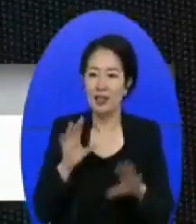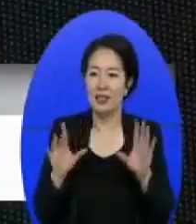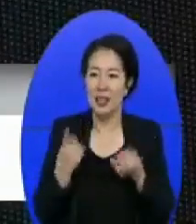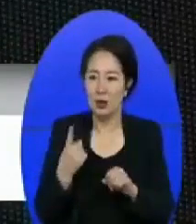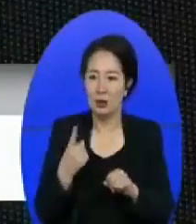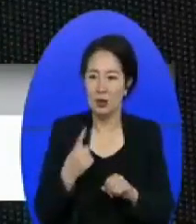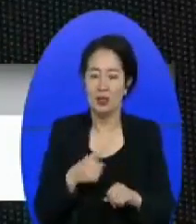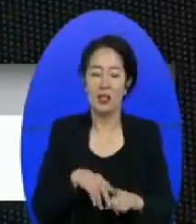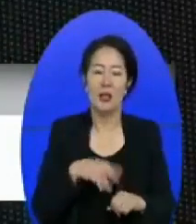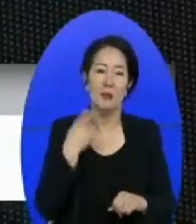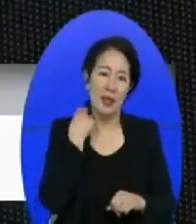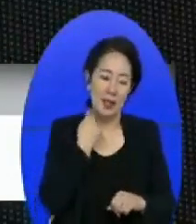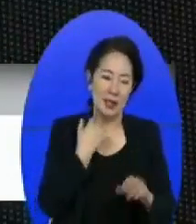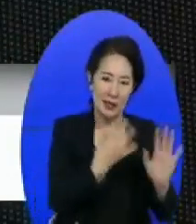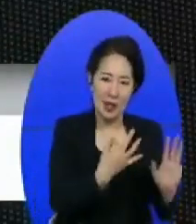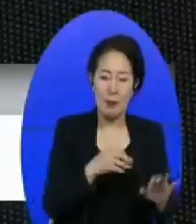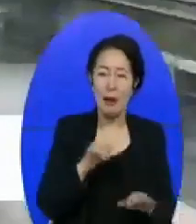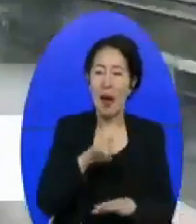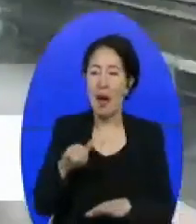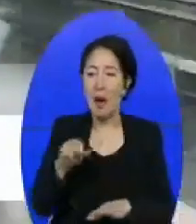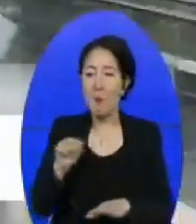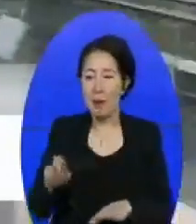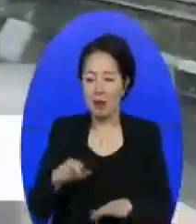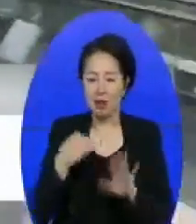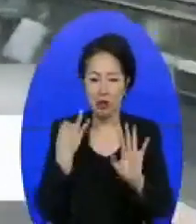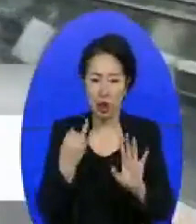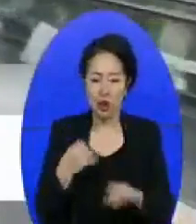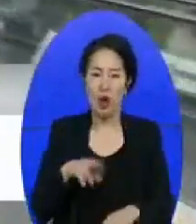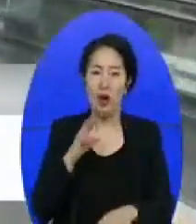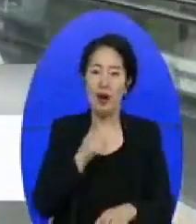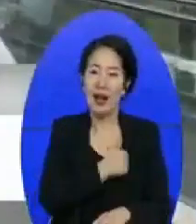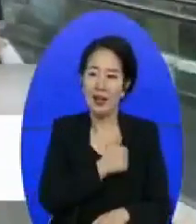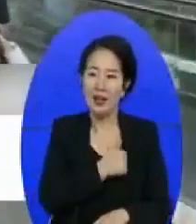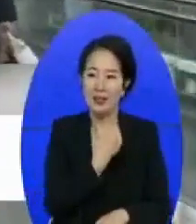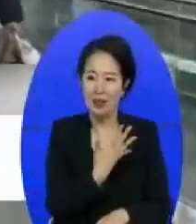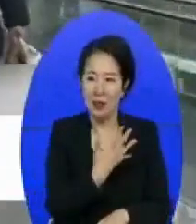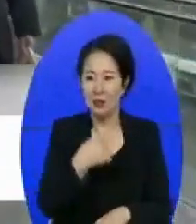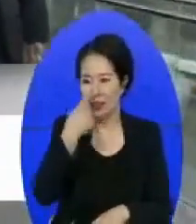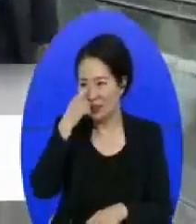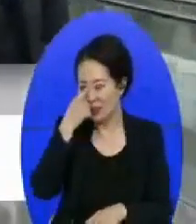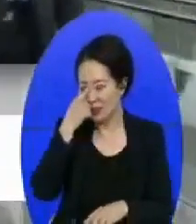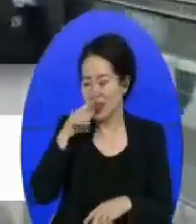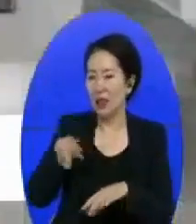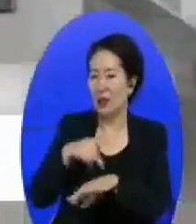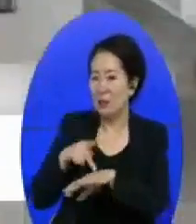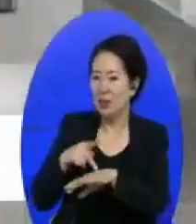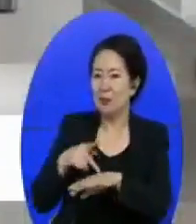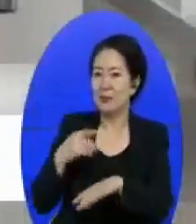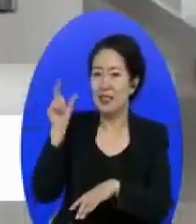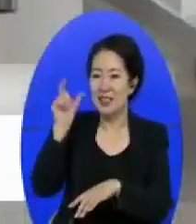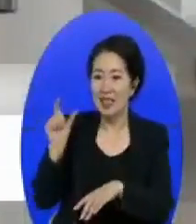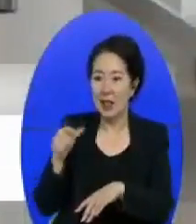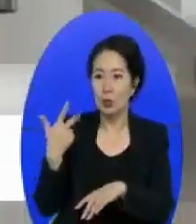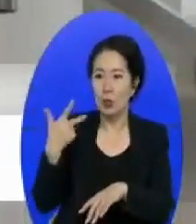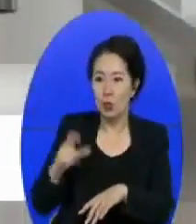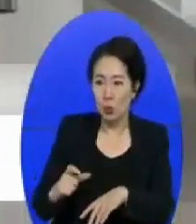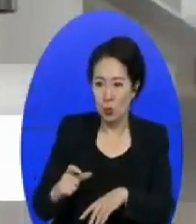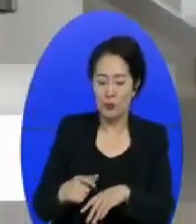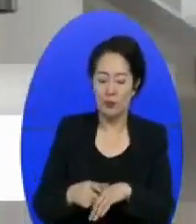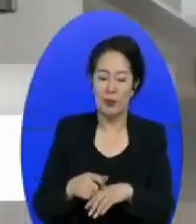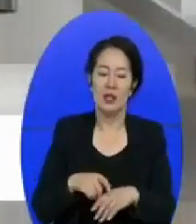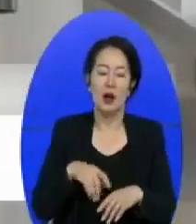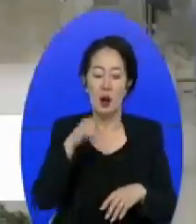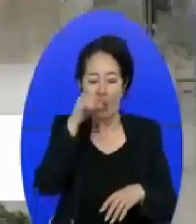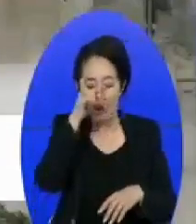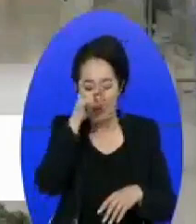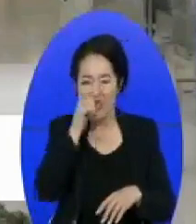11, Британд 8, Арабын нэгдсэн Эмиртэд 7, Канад улсад 5, Энэтхэг, Филиппин, Италид тус бүр 3, Оросын холбооны улс